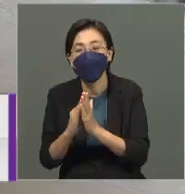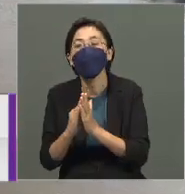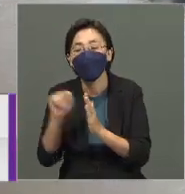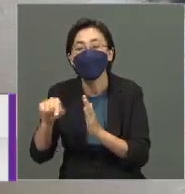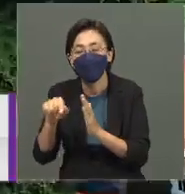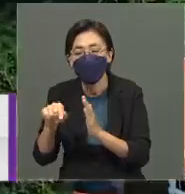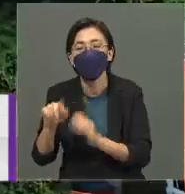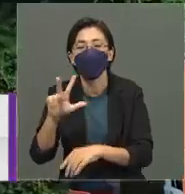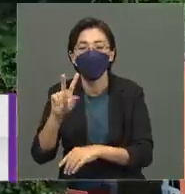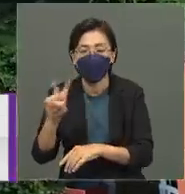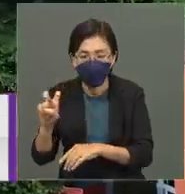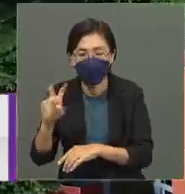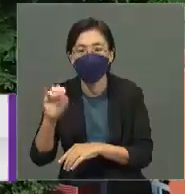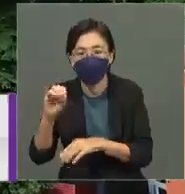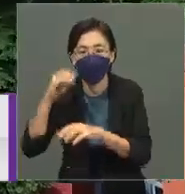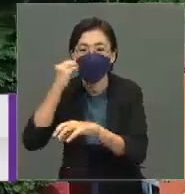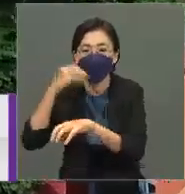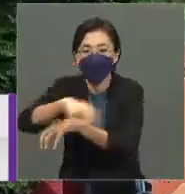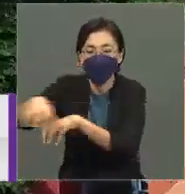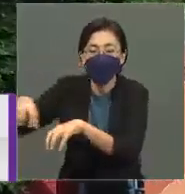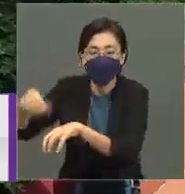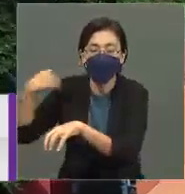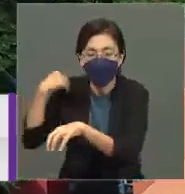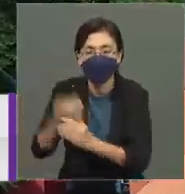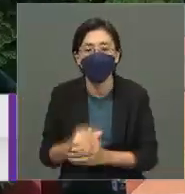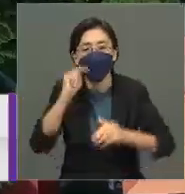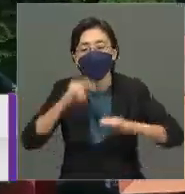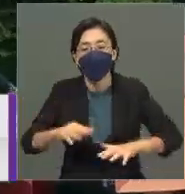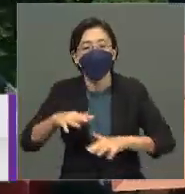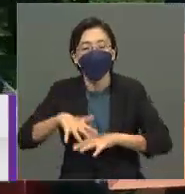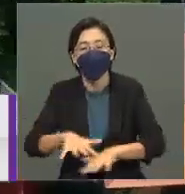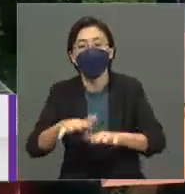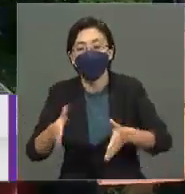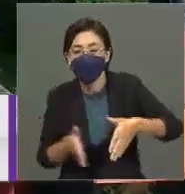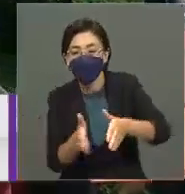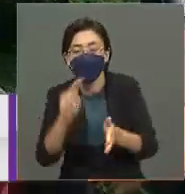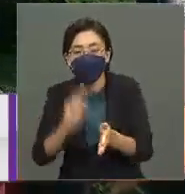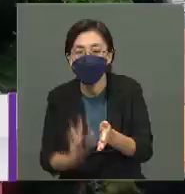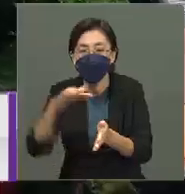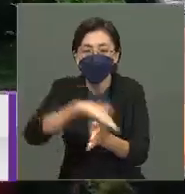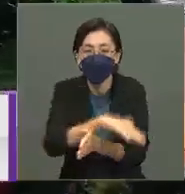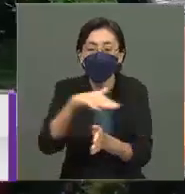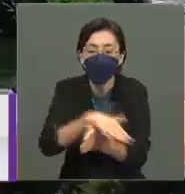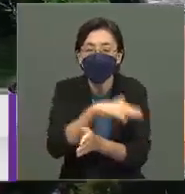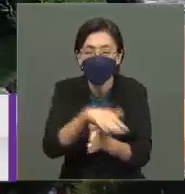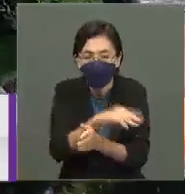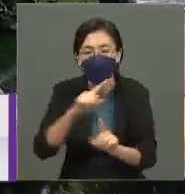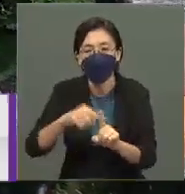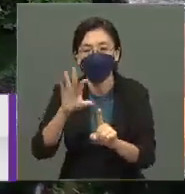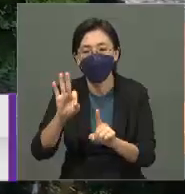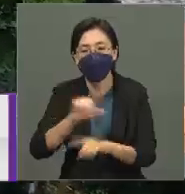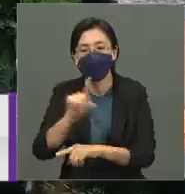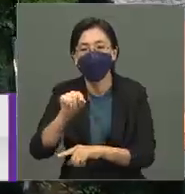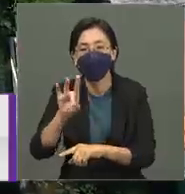ประมาณสัก250หลังคาเรือนนะครับที่นี่ถูกน้ำจากแม่น้ำเจ้าพระยาไหลบ่าท่วมตั้งแต่28กันยายนที่ผ่านม